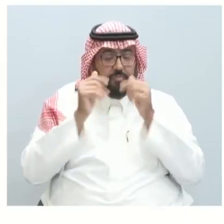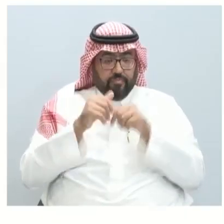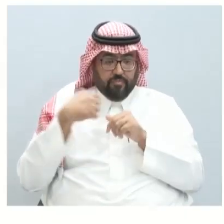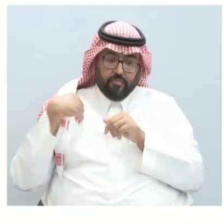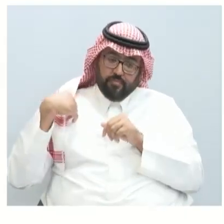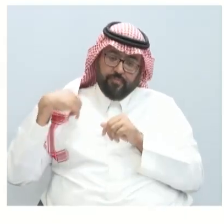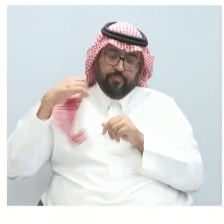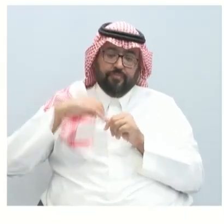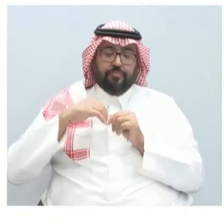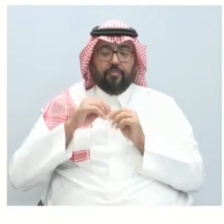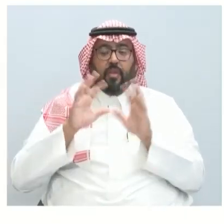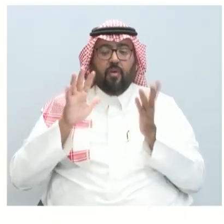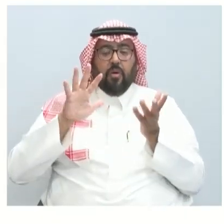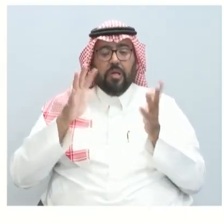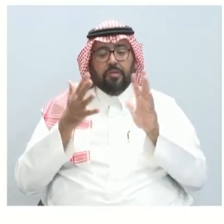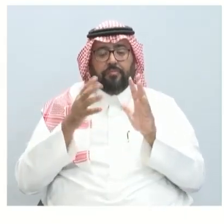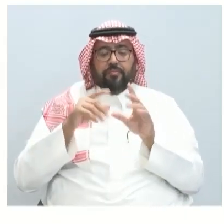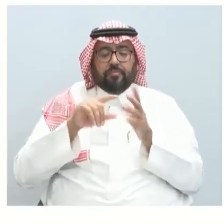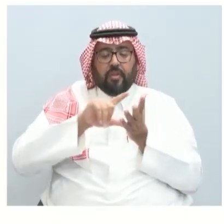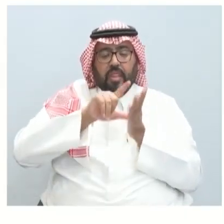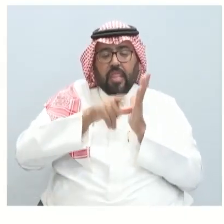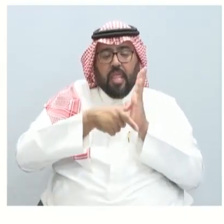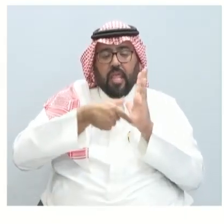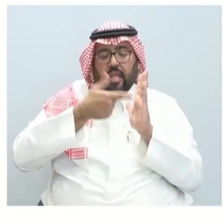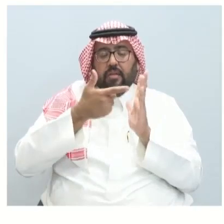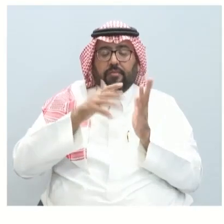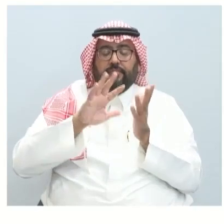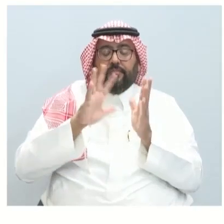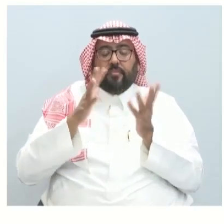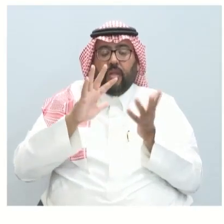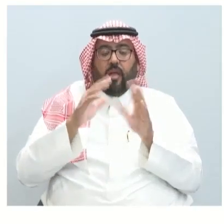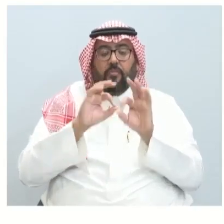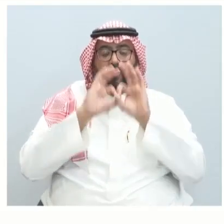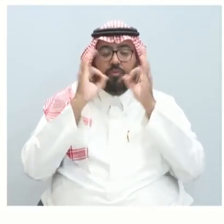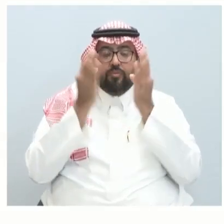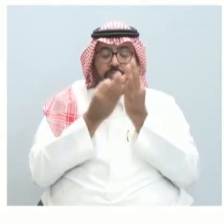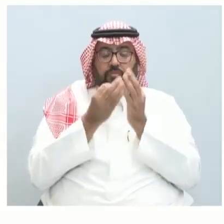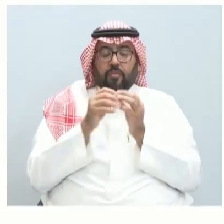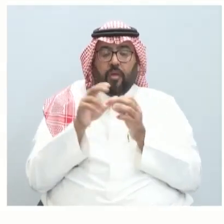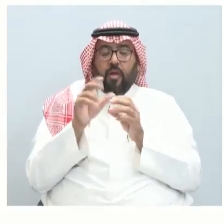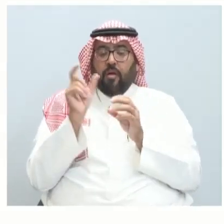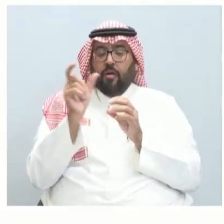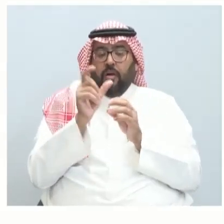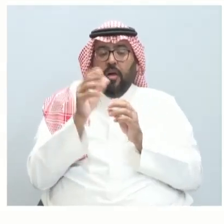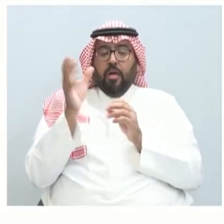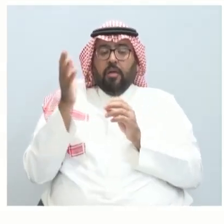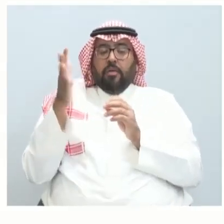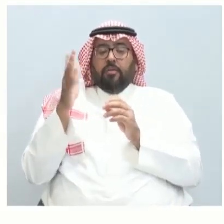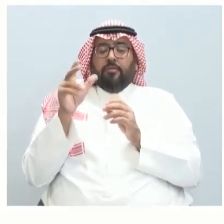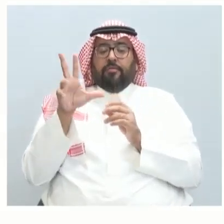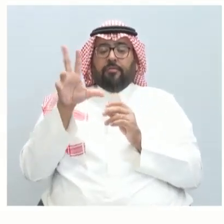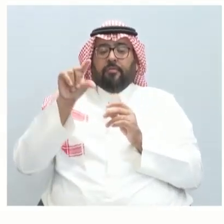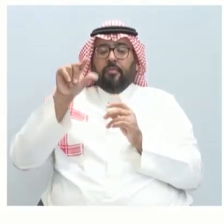ابنائي وبناتي اقدر محيط الدائره واجده لدينا مجموعه من المفردات الجديده وهي